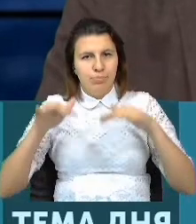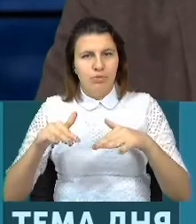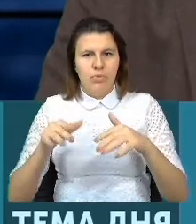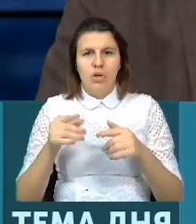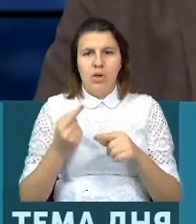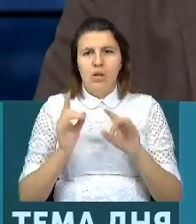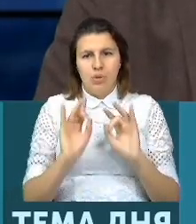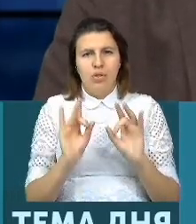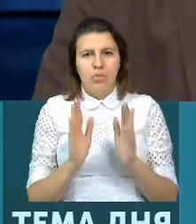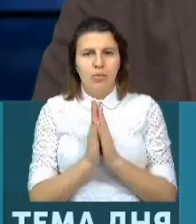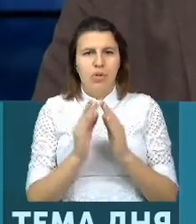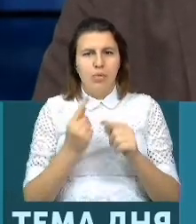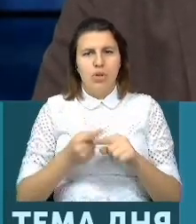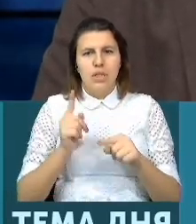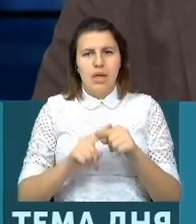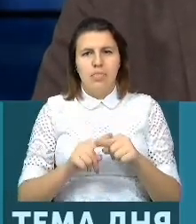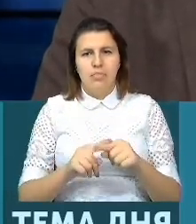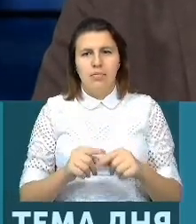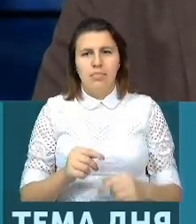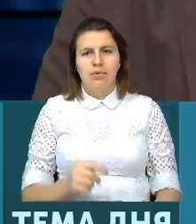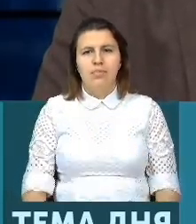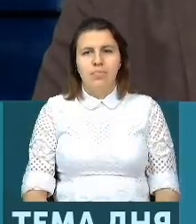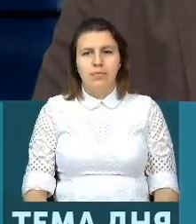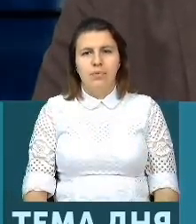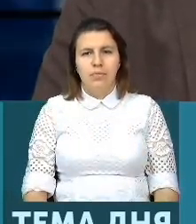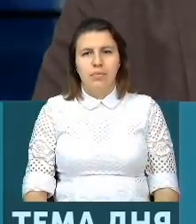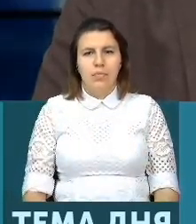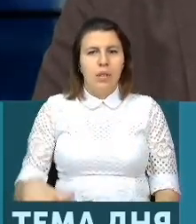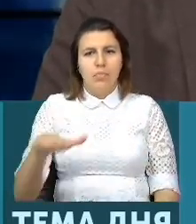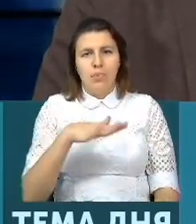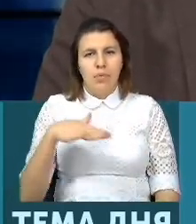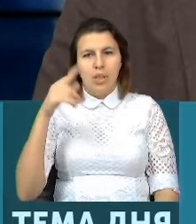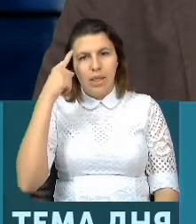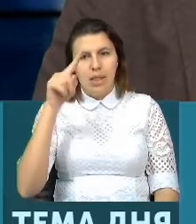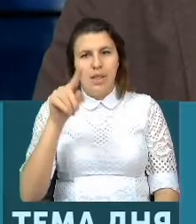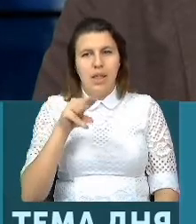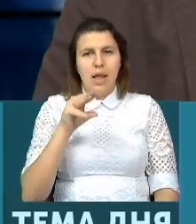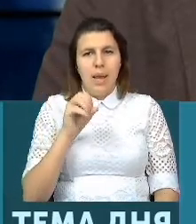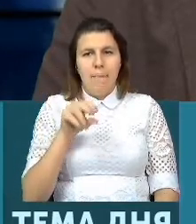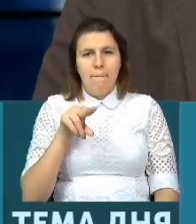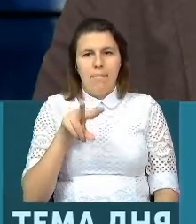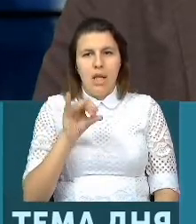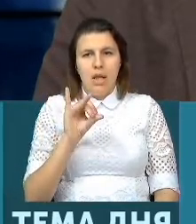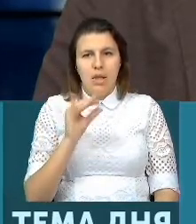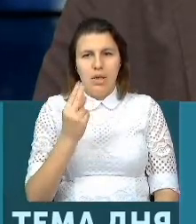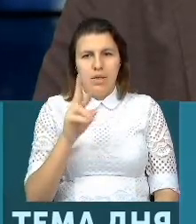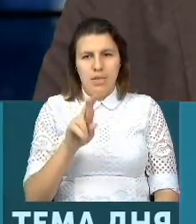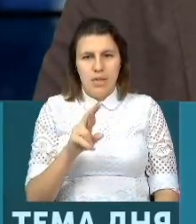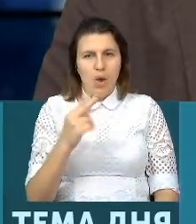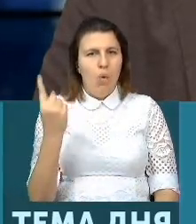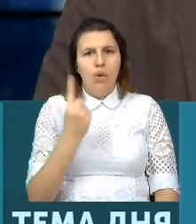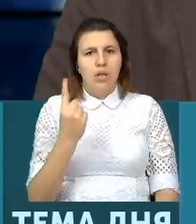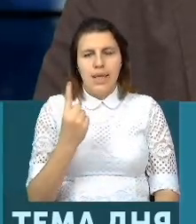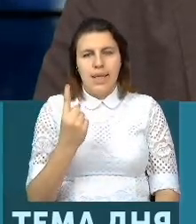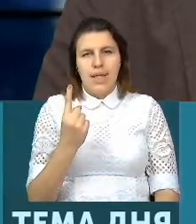ласка. Так, платформа ініціатив «Теплиця» створилася один із перших хабів,